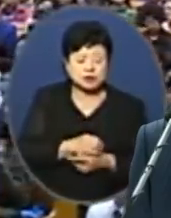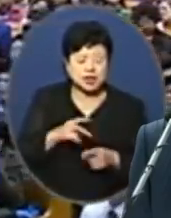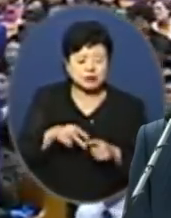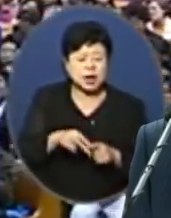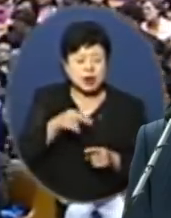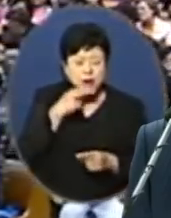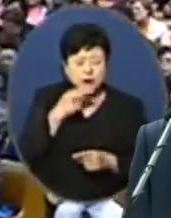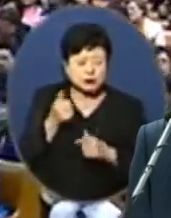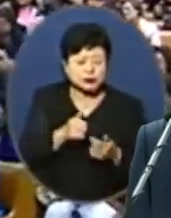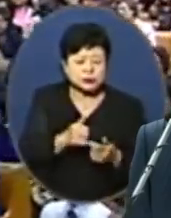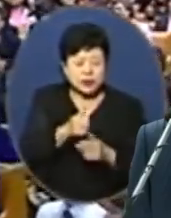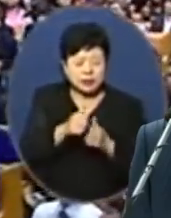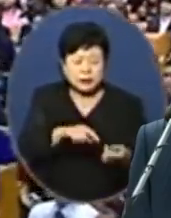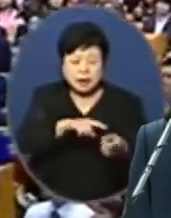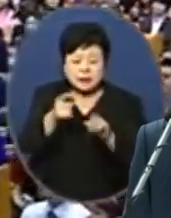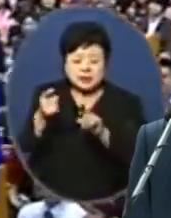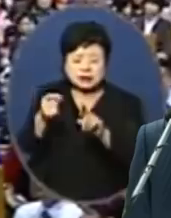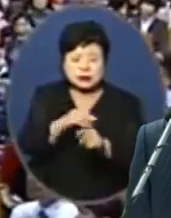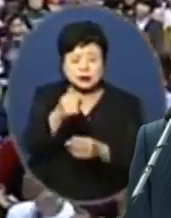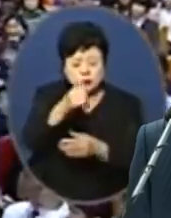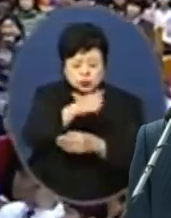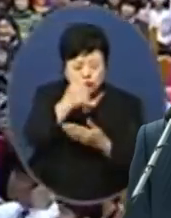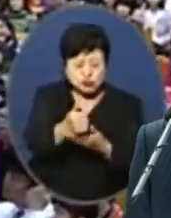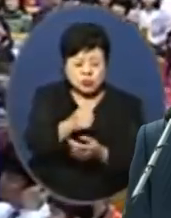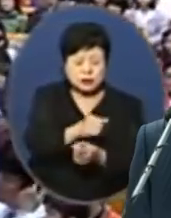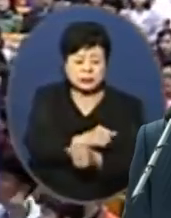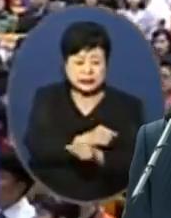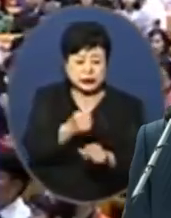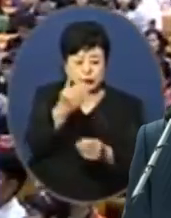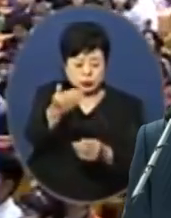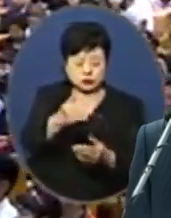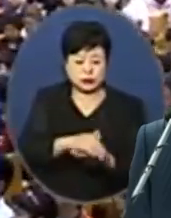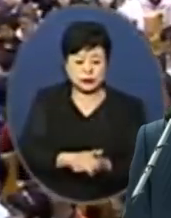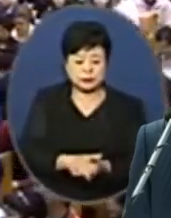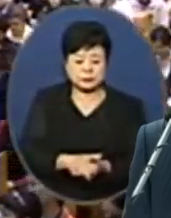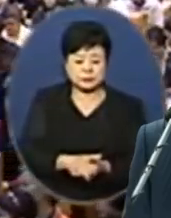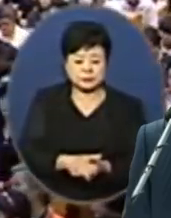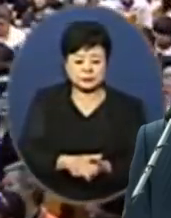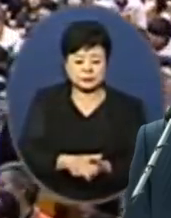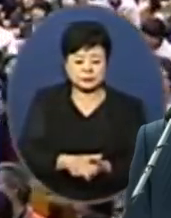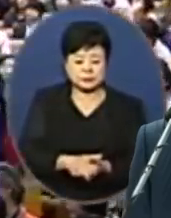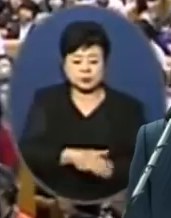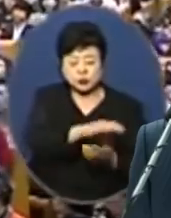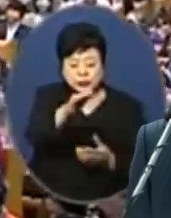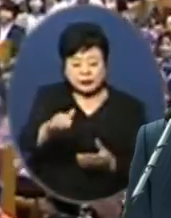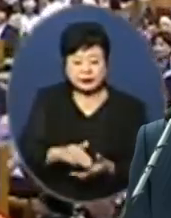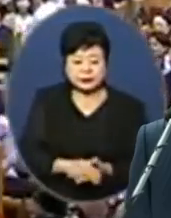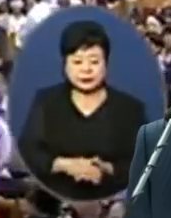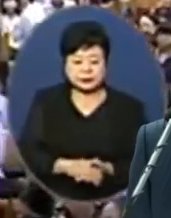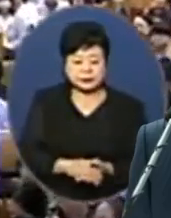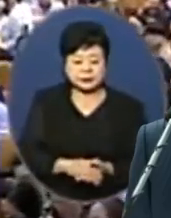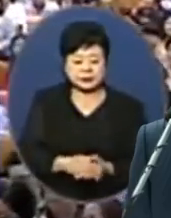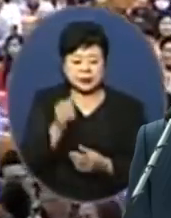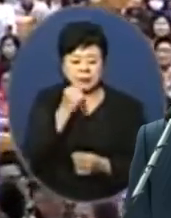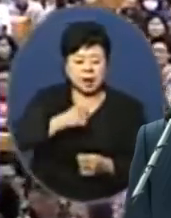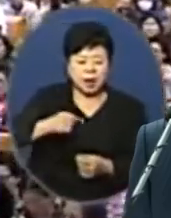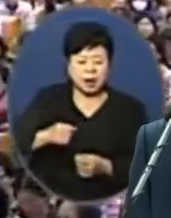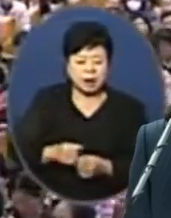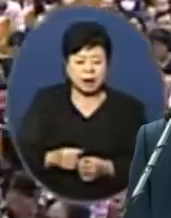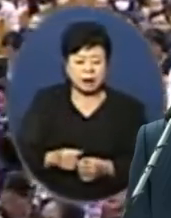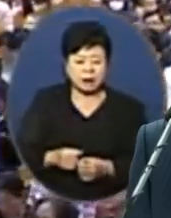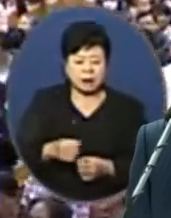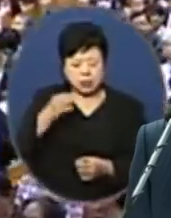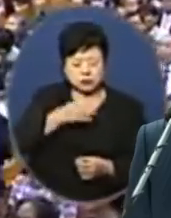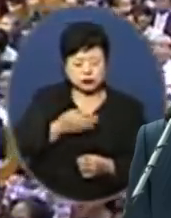하나님이 그와 함께 살리시고 우리의 모든 죄를 사하시고 우리를 거스리고 불리하게 하는